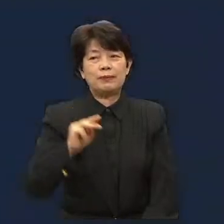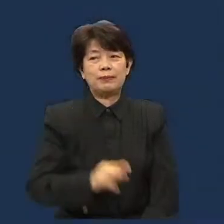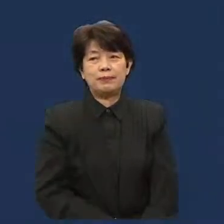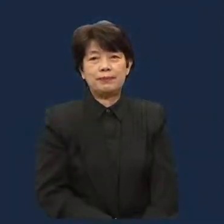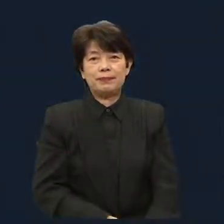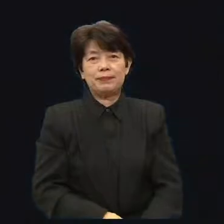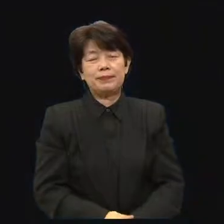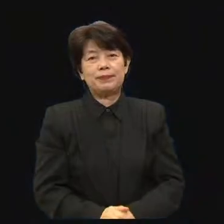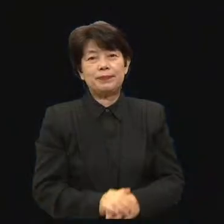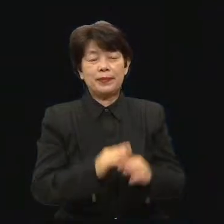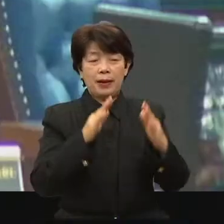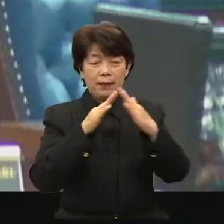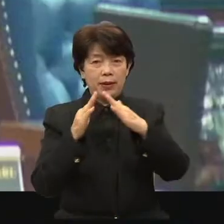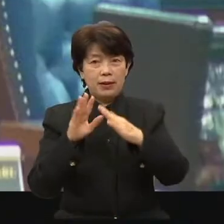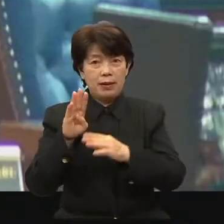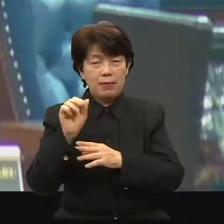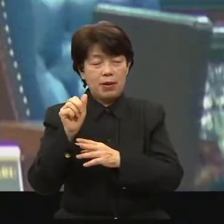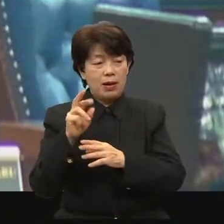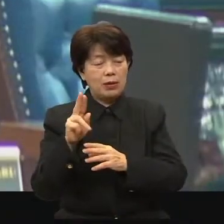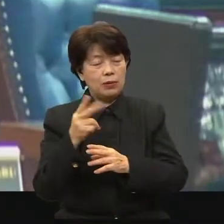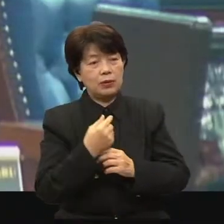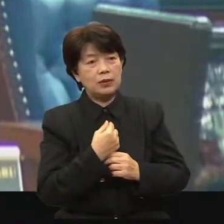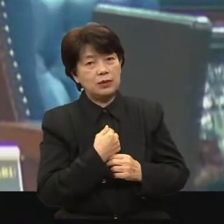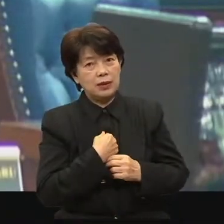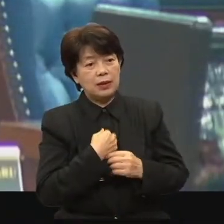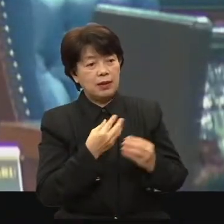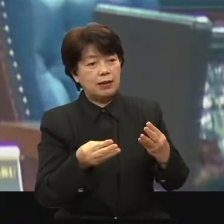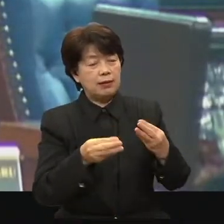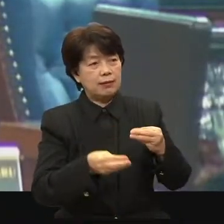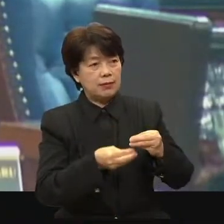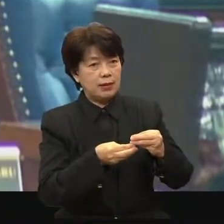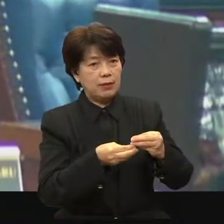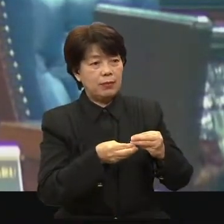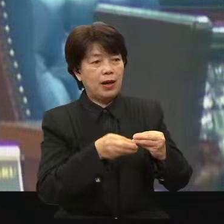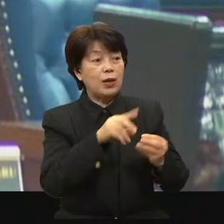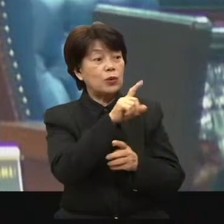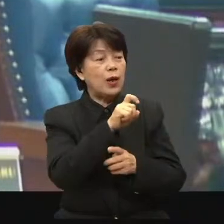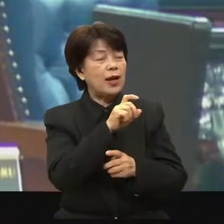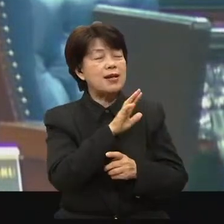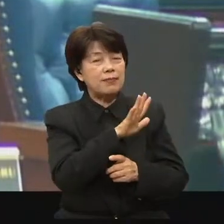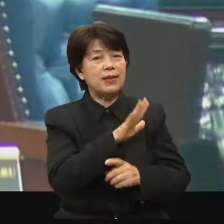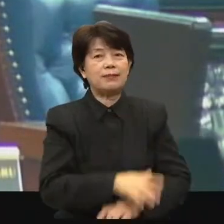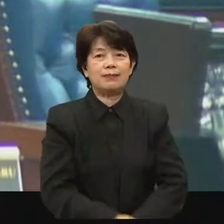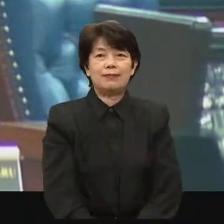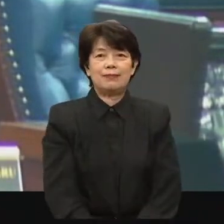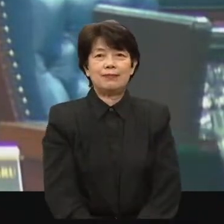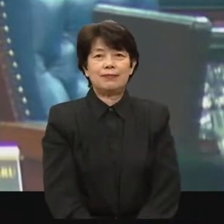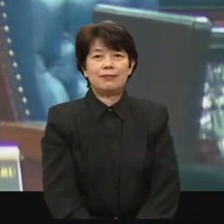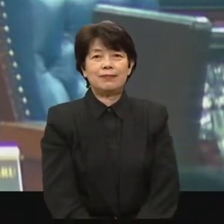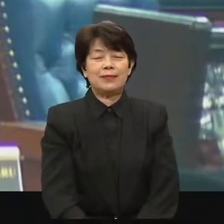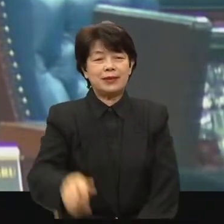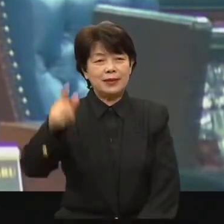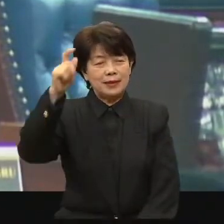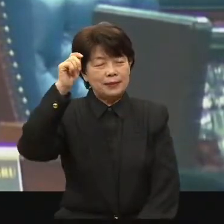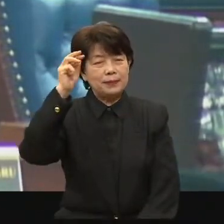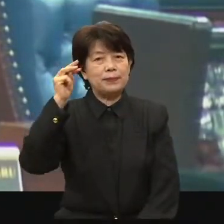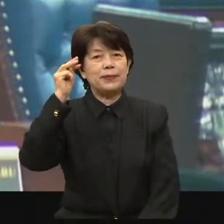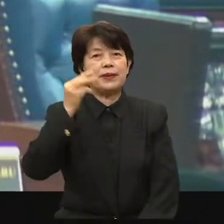terima kasih Madam Speaker. Soalan tambahan untuk soalan 5 pada Timbalan Menteri.